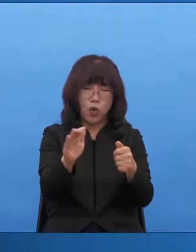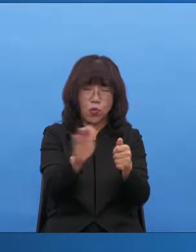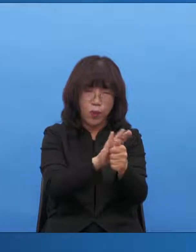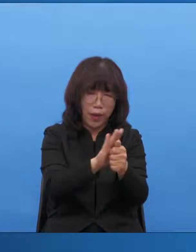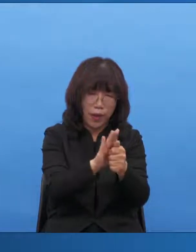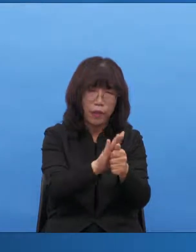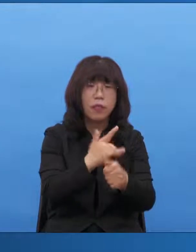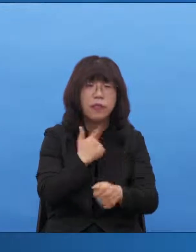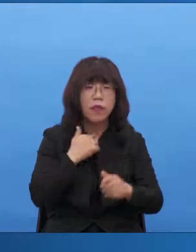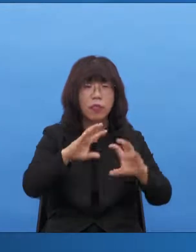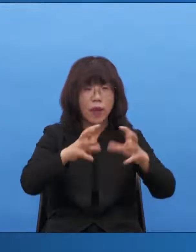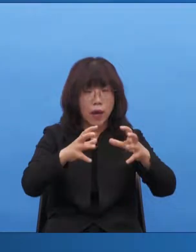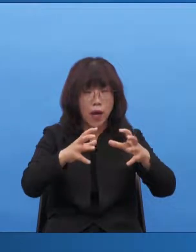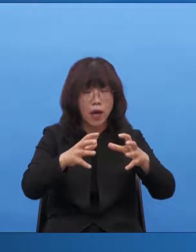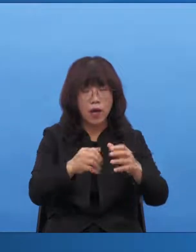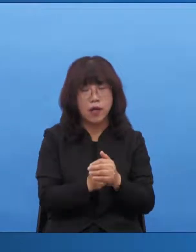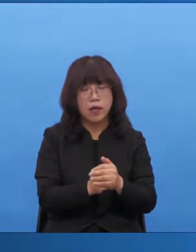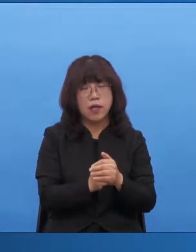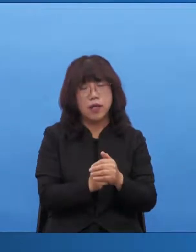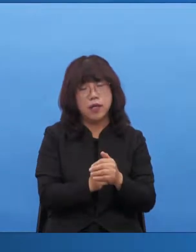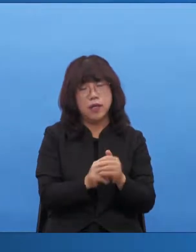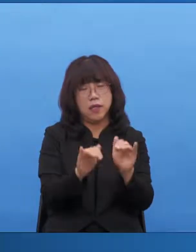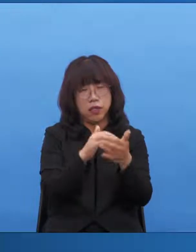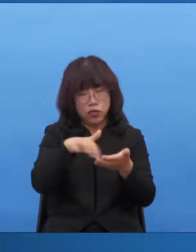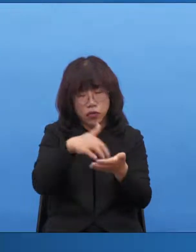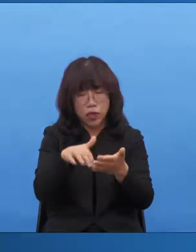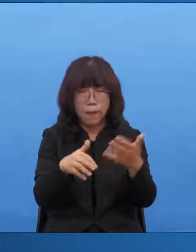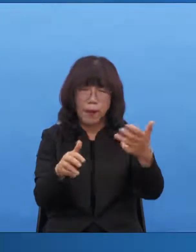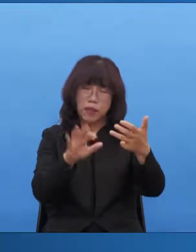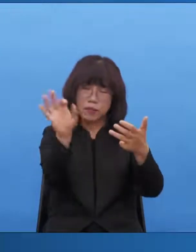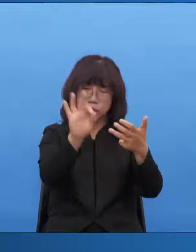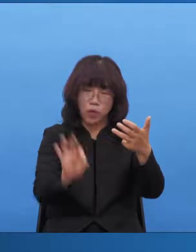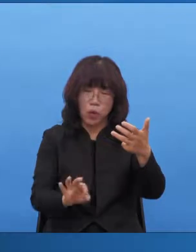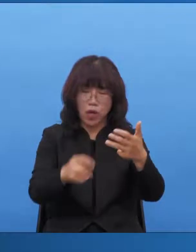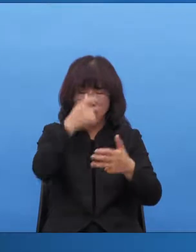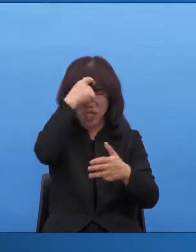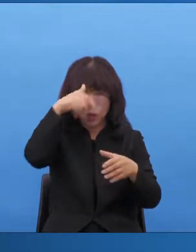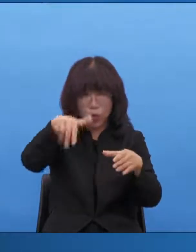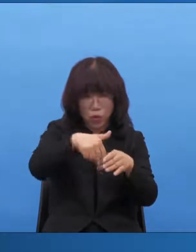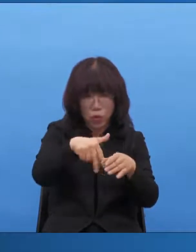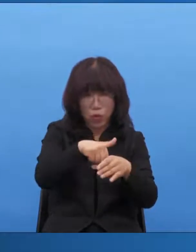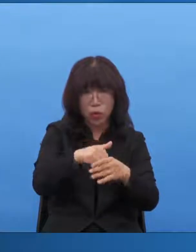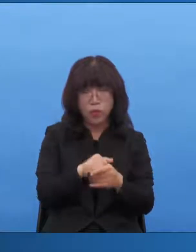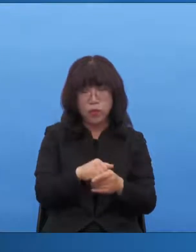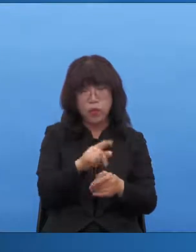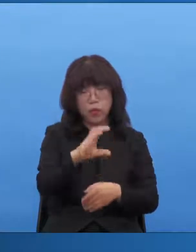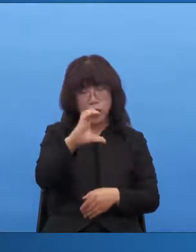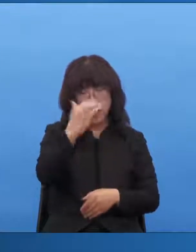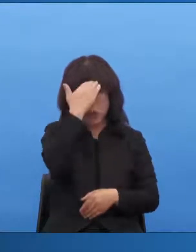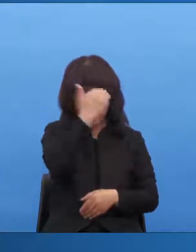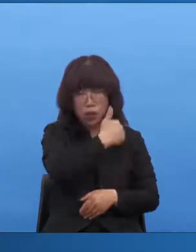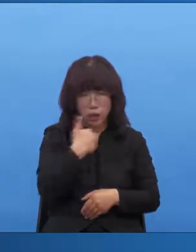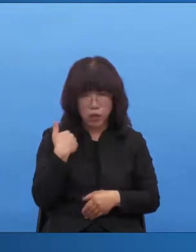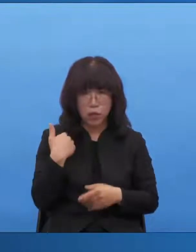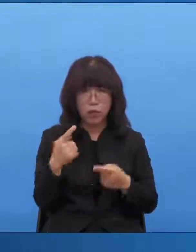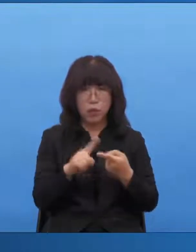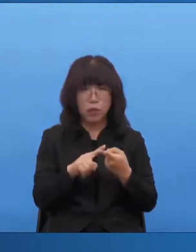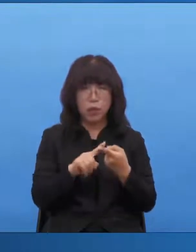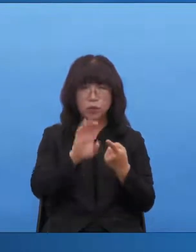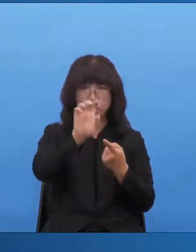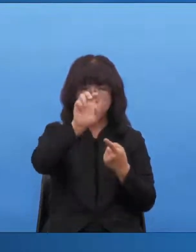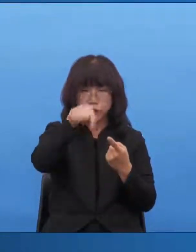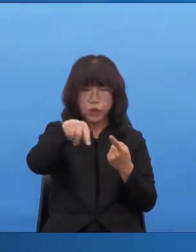80%가 기독교인이며 이 중 3분의 2가 가톨릭 신자이고 3분의 1은 개신교인입니다. 12%의 무슬림 인구가 있으며